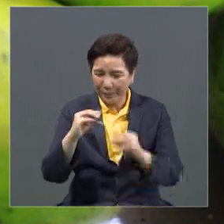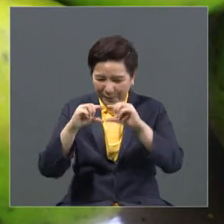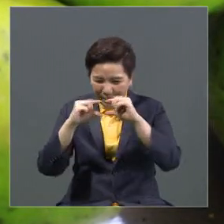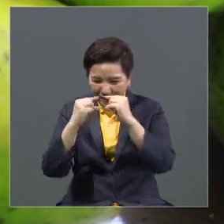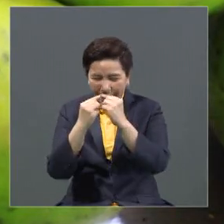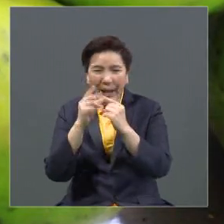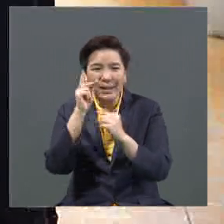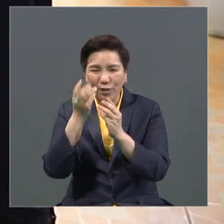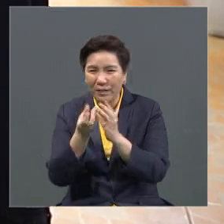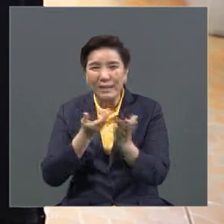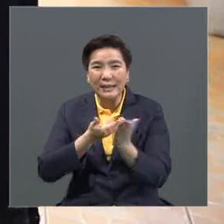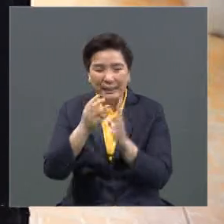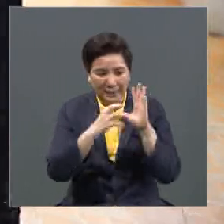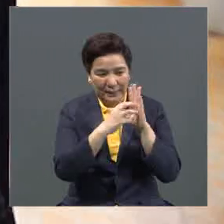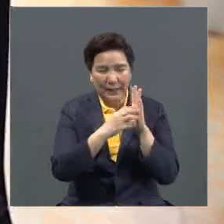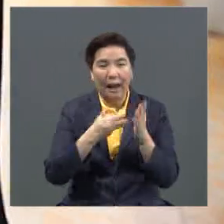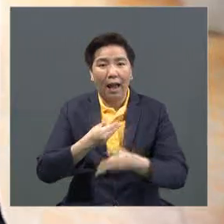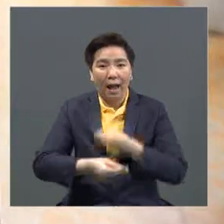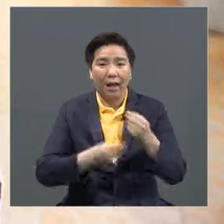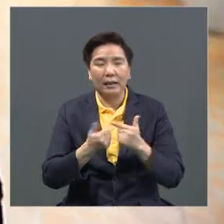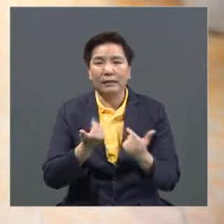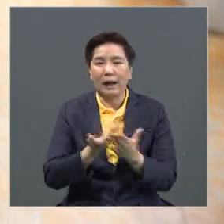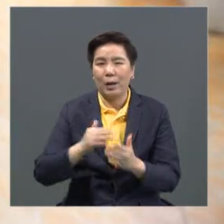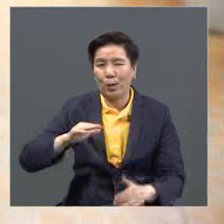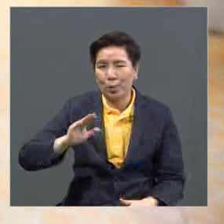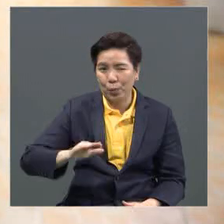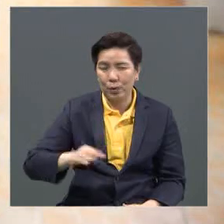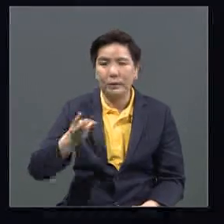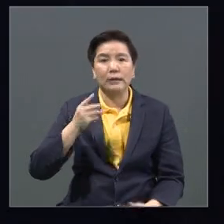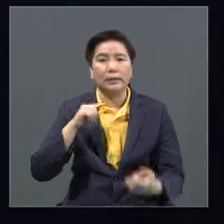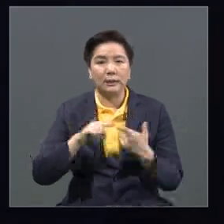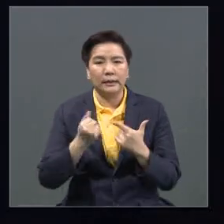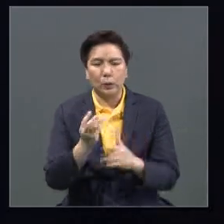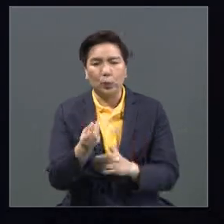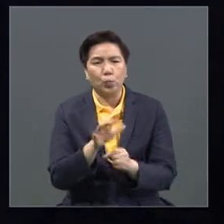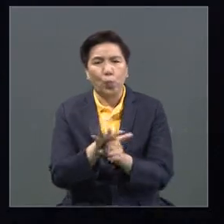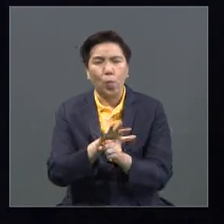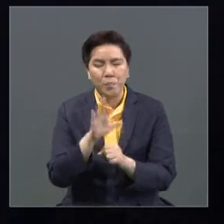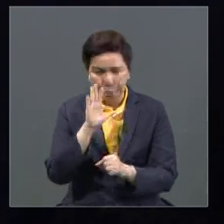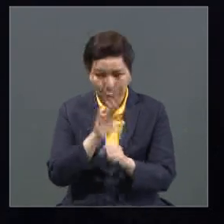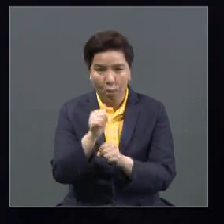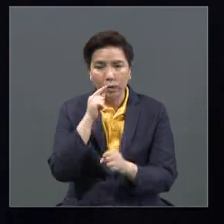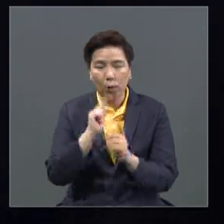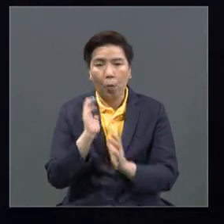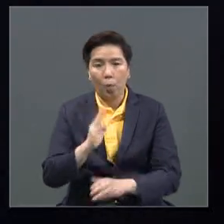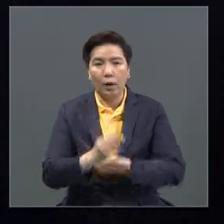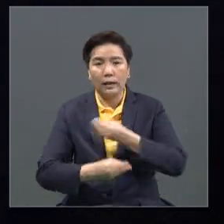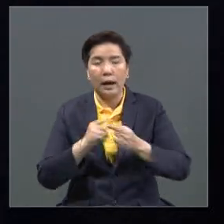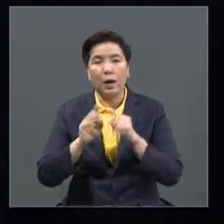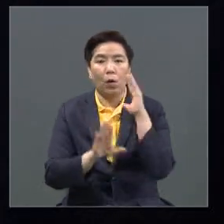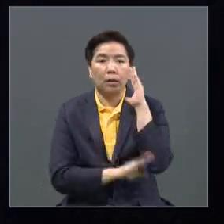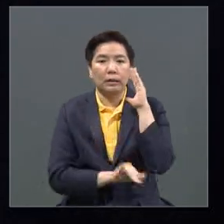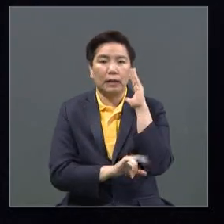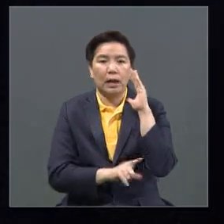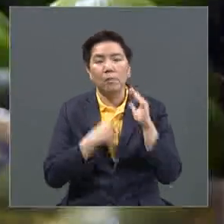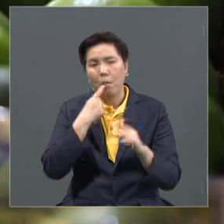พ่อค้าแม่ค้ารับซื้อมาจากภาคกลางราคาก็ปรับลงเล็กน้อยนะครับผลผลิตยังคงพอมีเพียงพอแม่ค้าตลาดเมืองใหม่ยะลาก็บอก